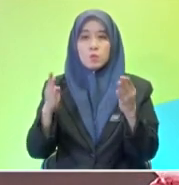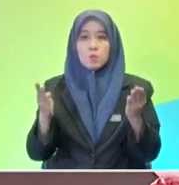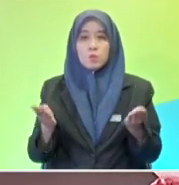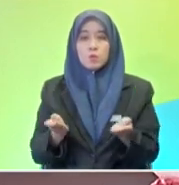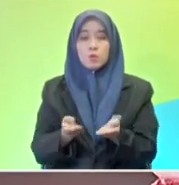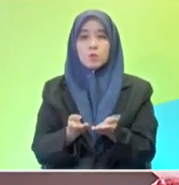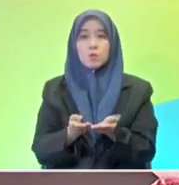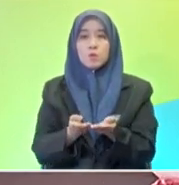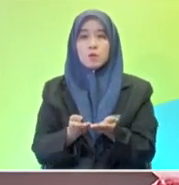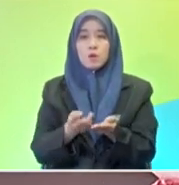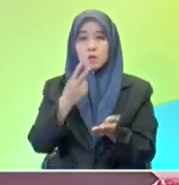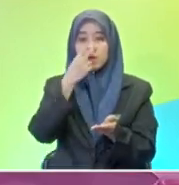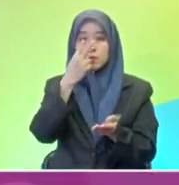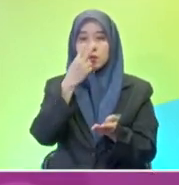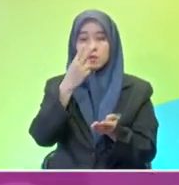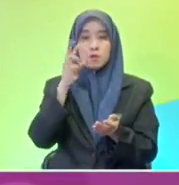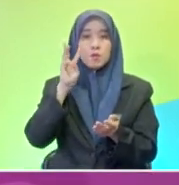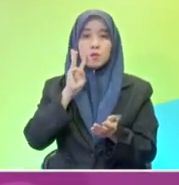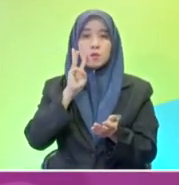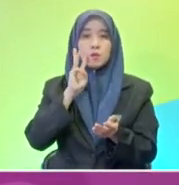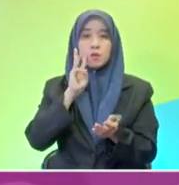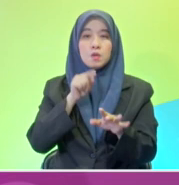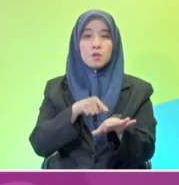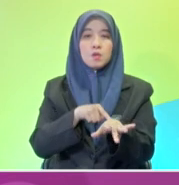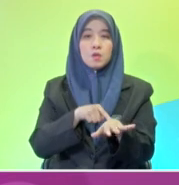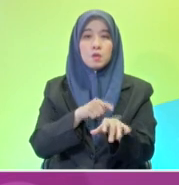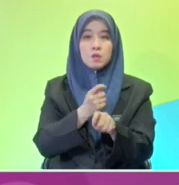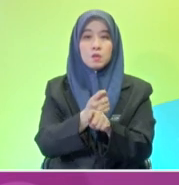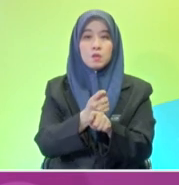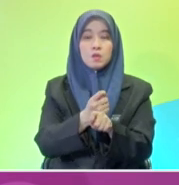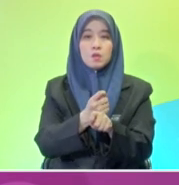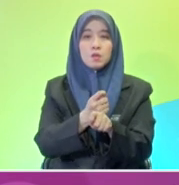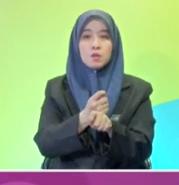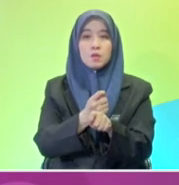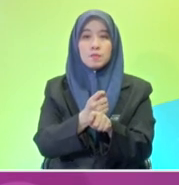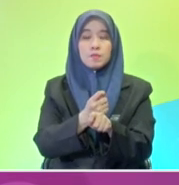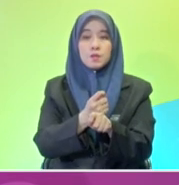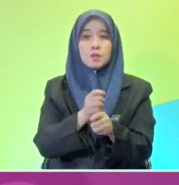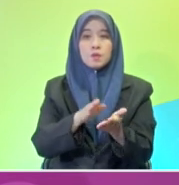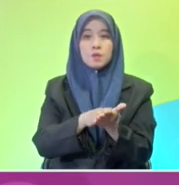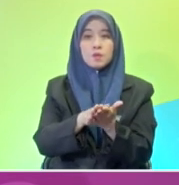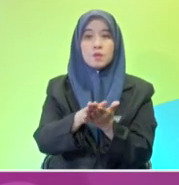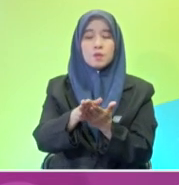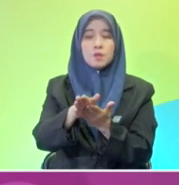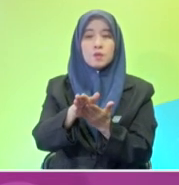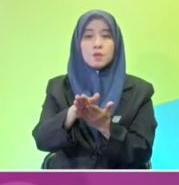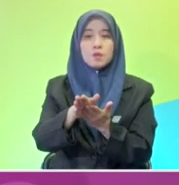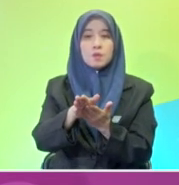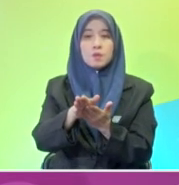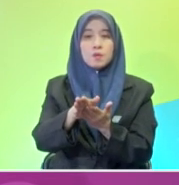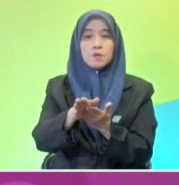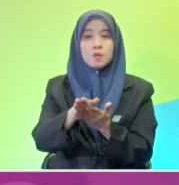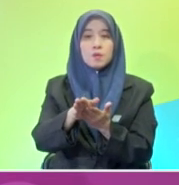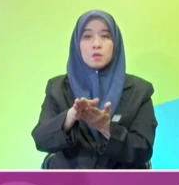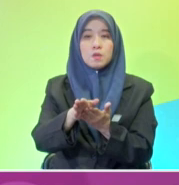dan kat C ni ah Cikgu tunjukkanlah ah tekstur tcin kita tengok semak sama-sama jadual licin okey